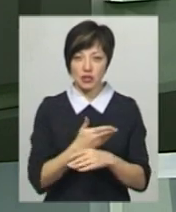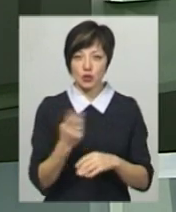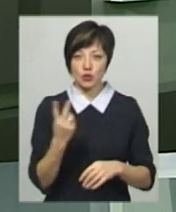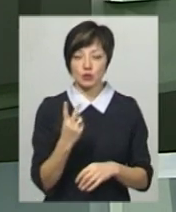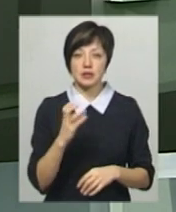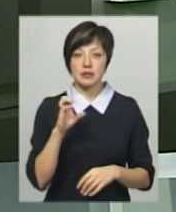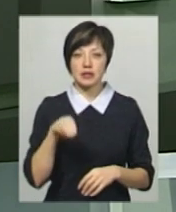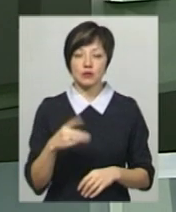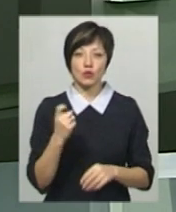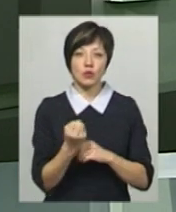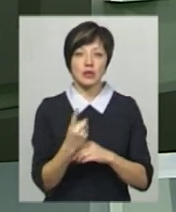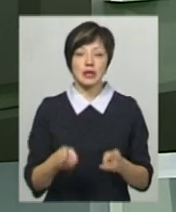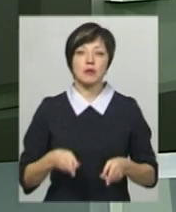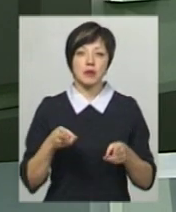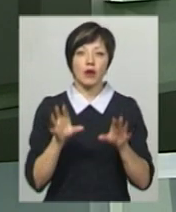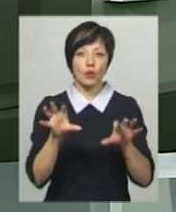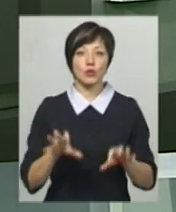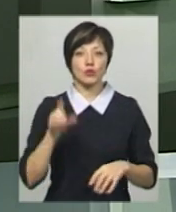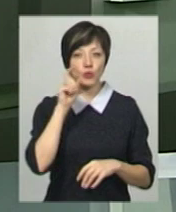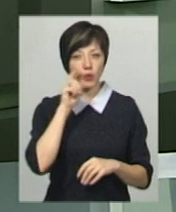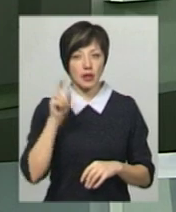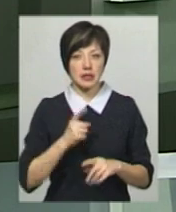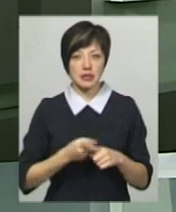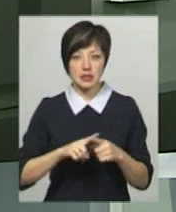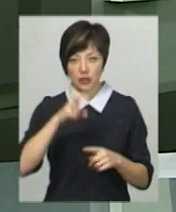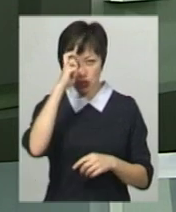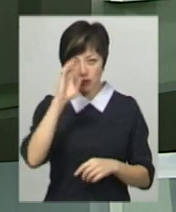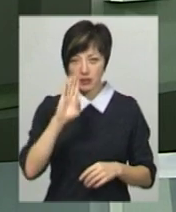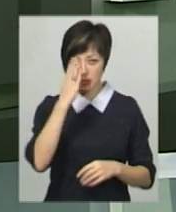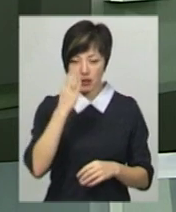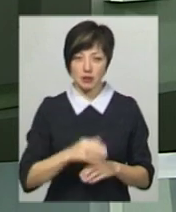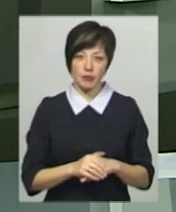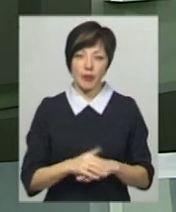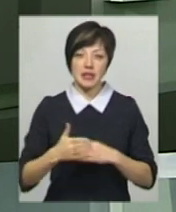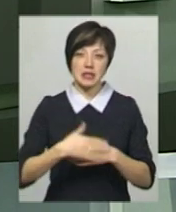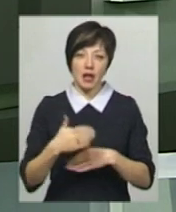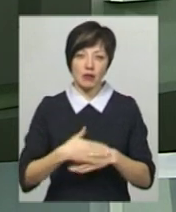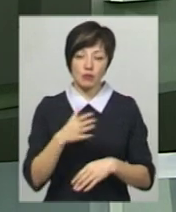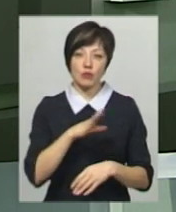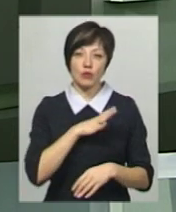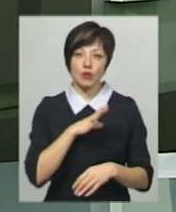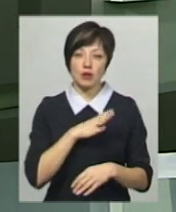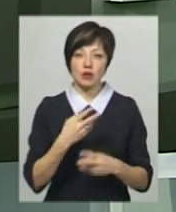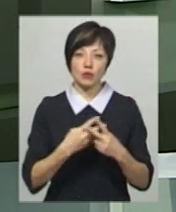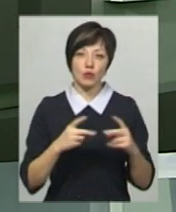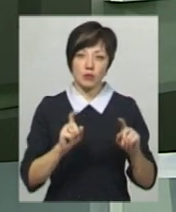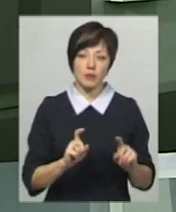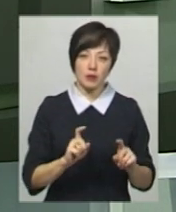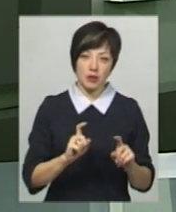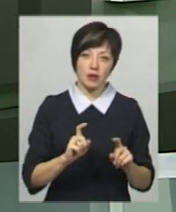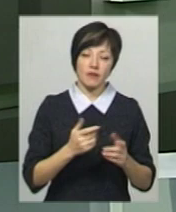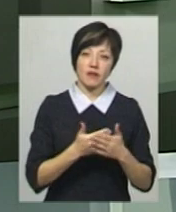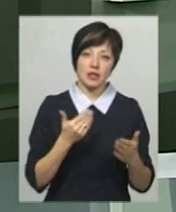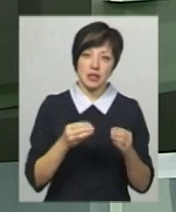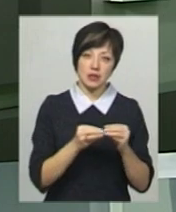статті 111 Кримінального кодексу України. Це державна зрада. Санкції статті передбачають позбавлення волі на